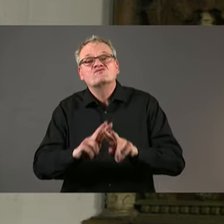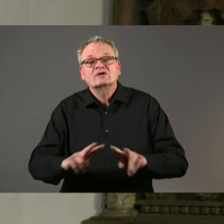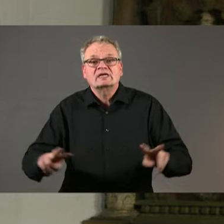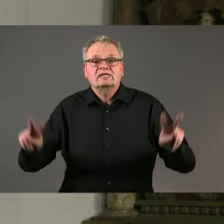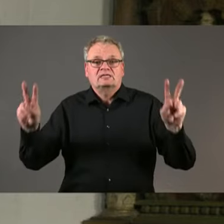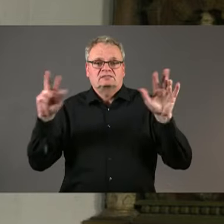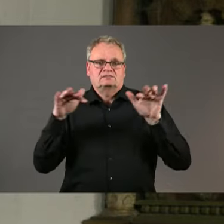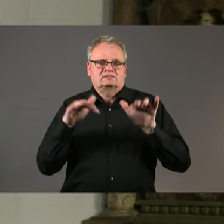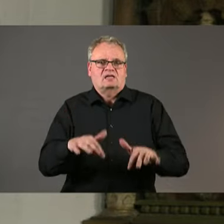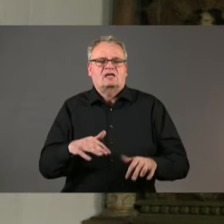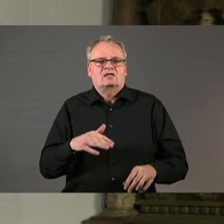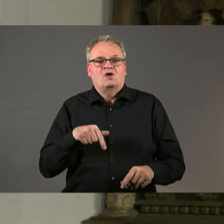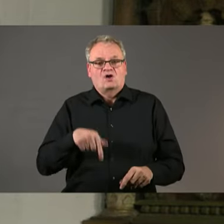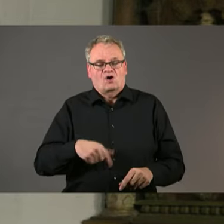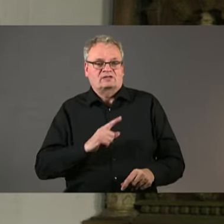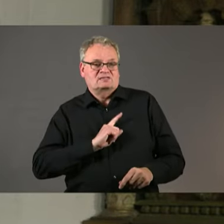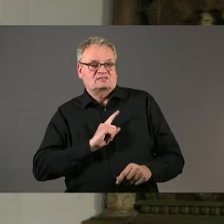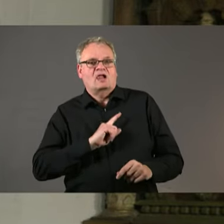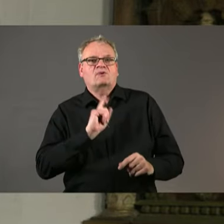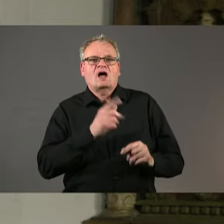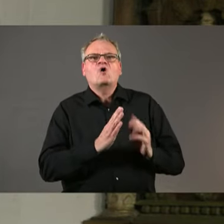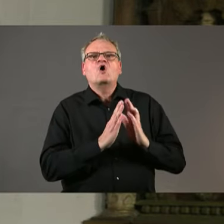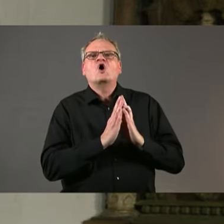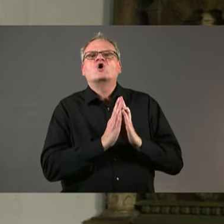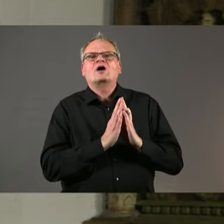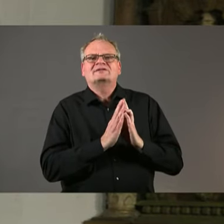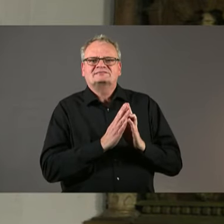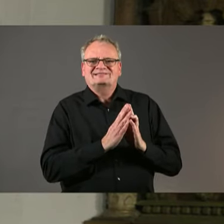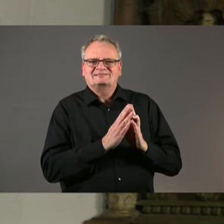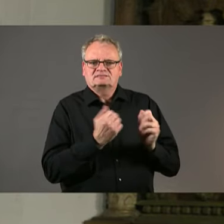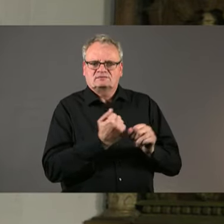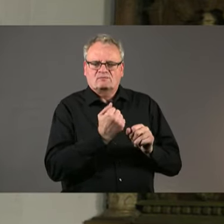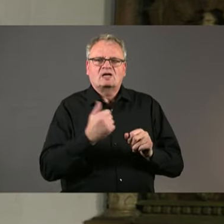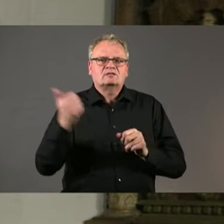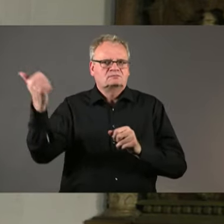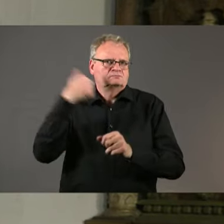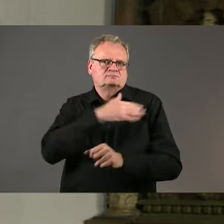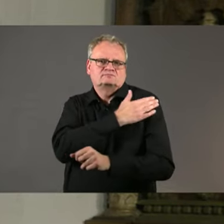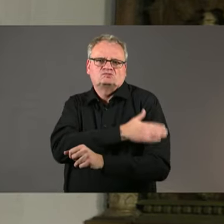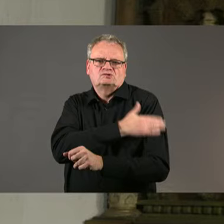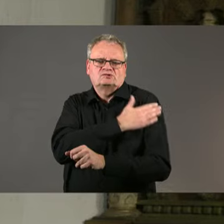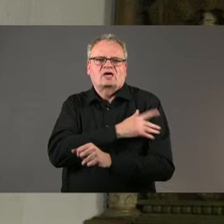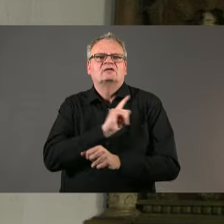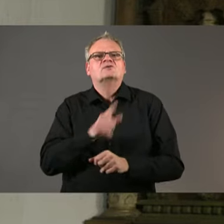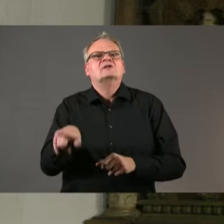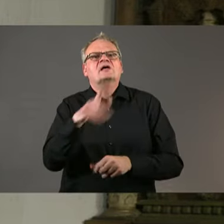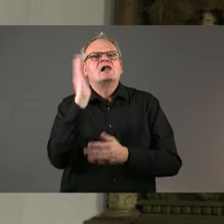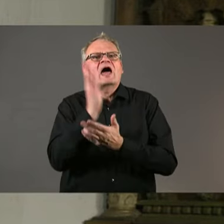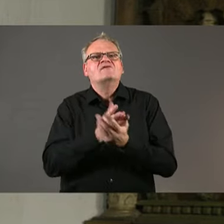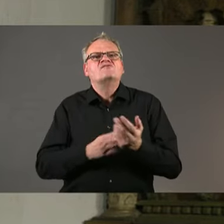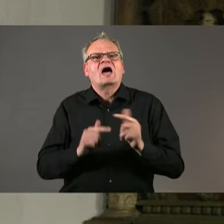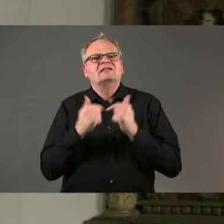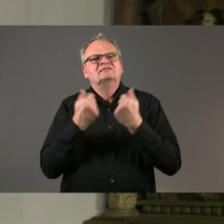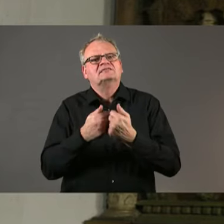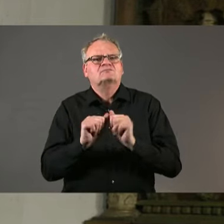du bei mir, wenn ich nachher Gottesdienst halte, und behüte und beschütze das Lifeline-Team.